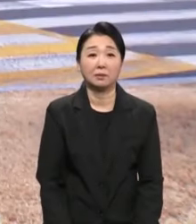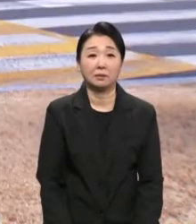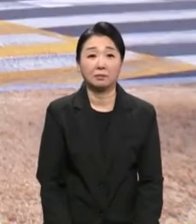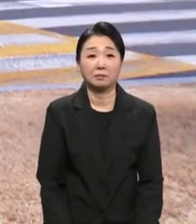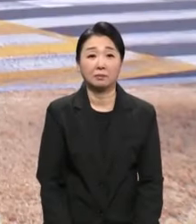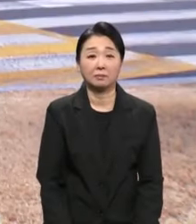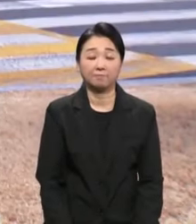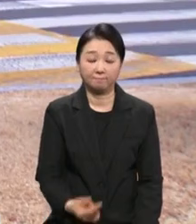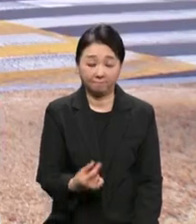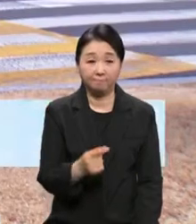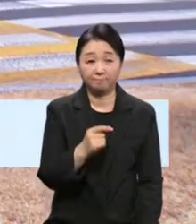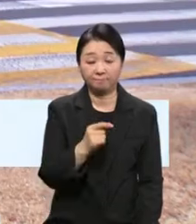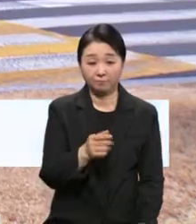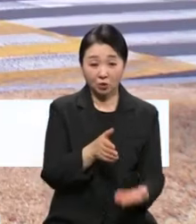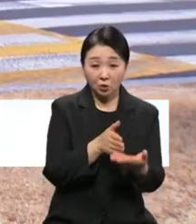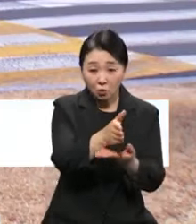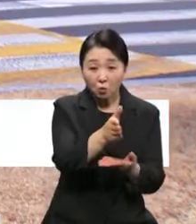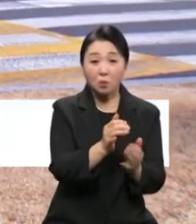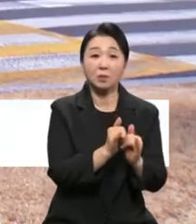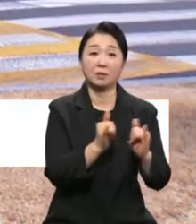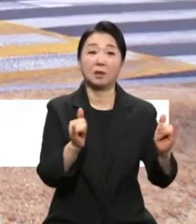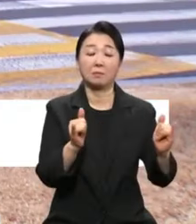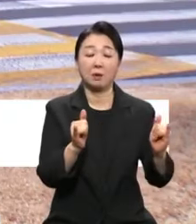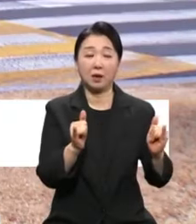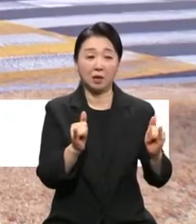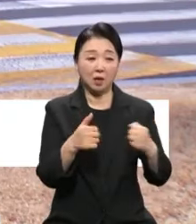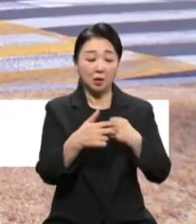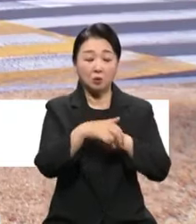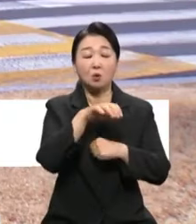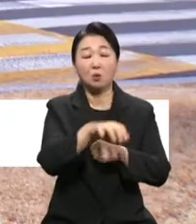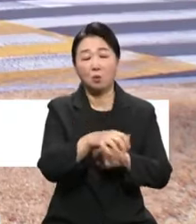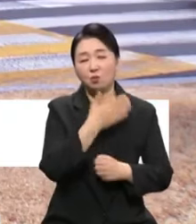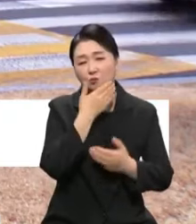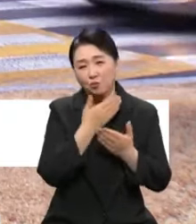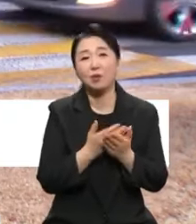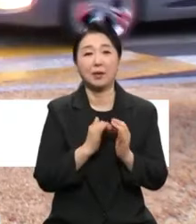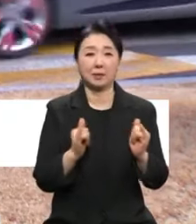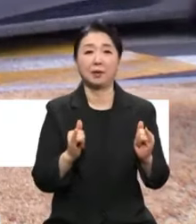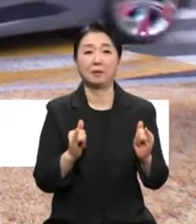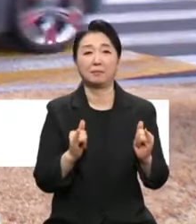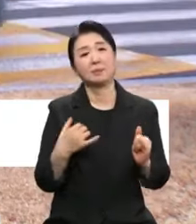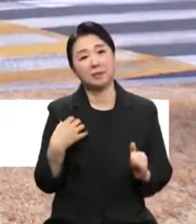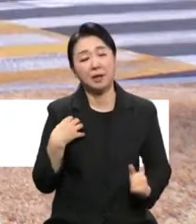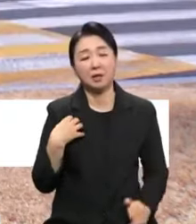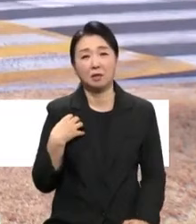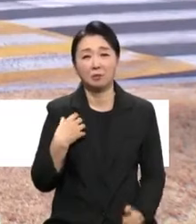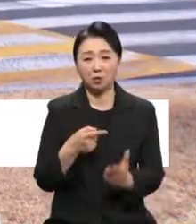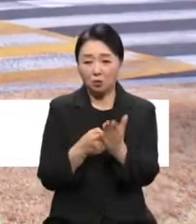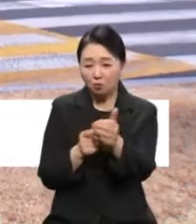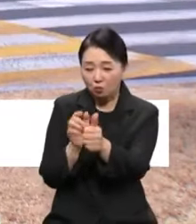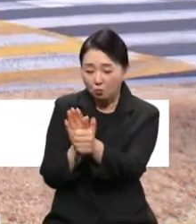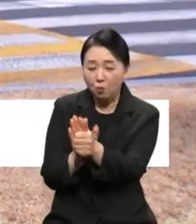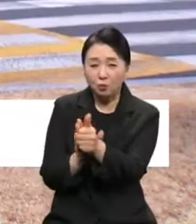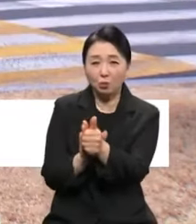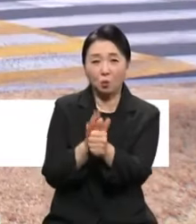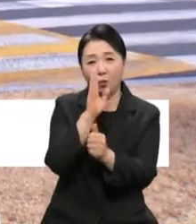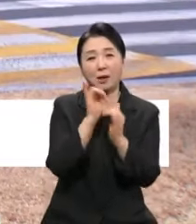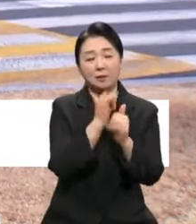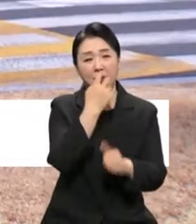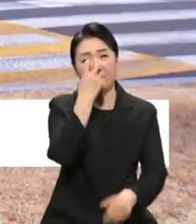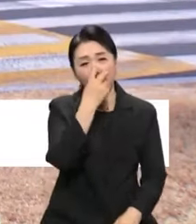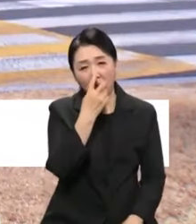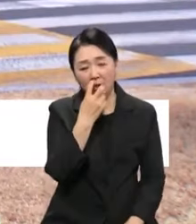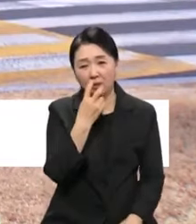네, 그렇습니다. 전공의들은 사실상 의료 현장에서 핵심 인력입니다. 수술 보조부터 환자 관리까지 병원